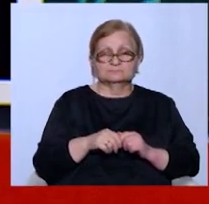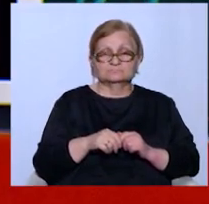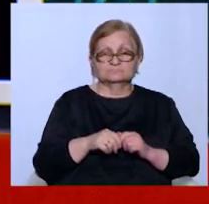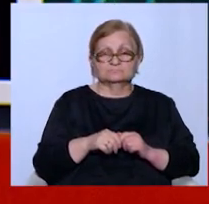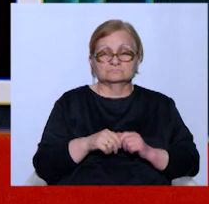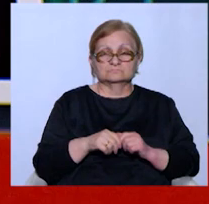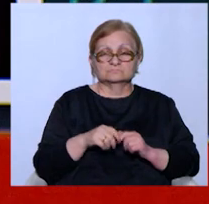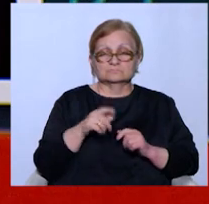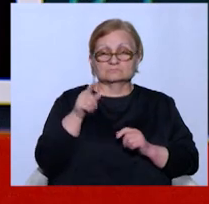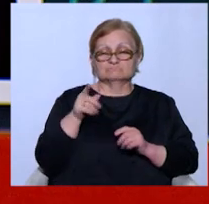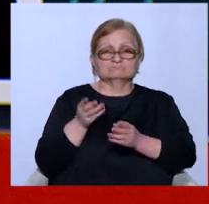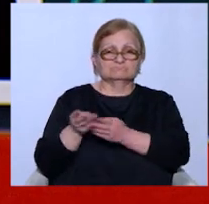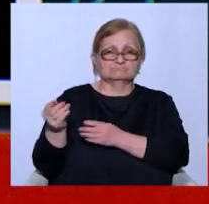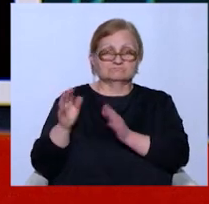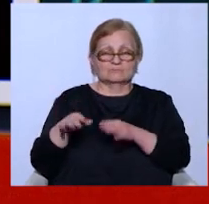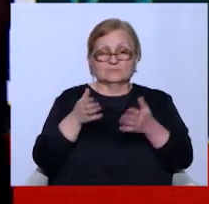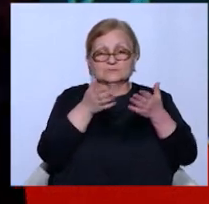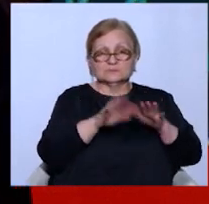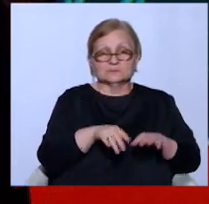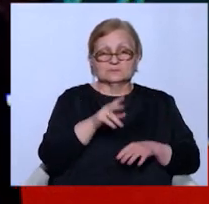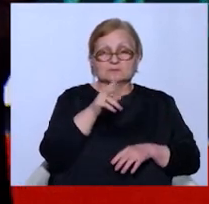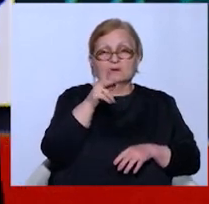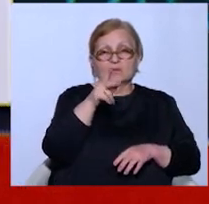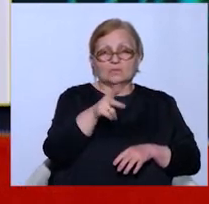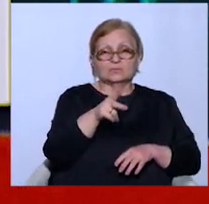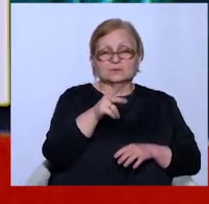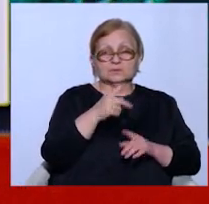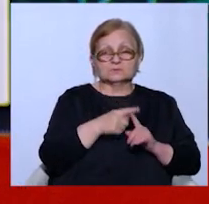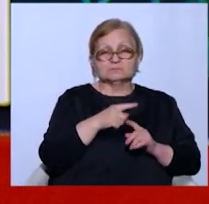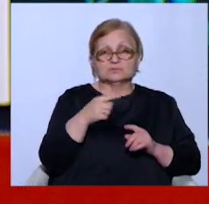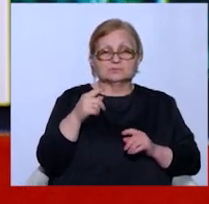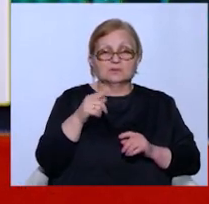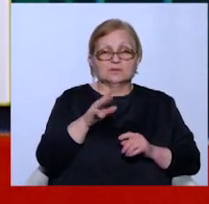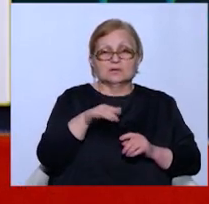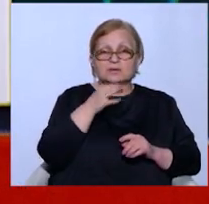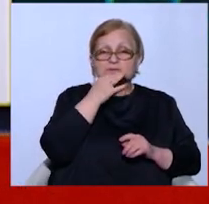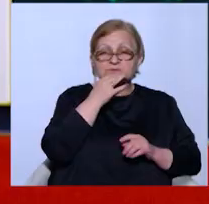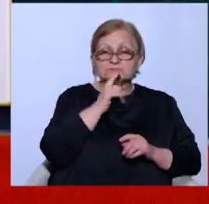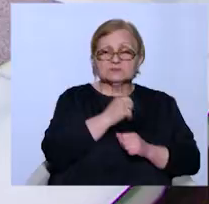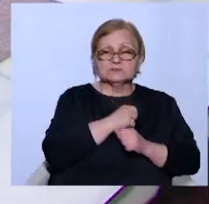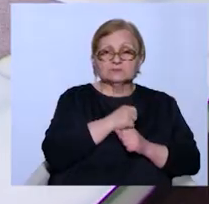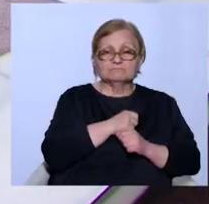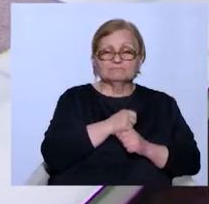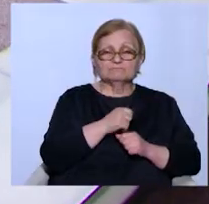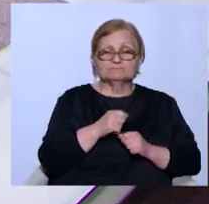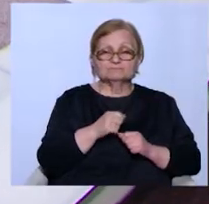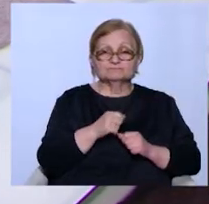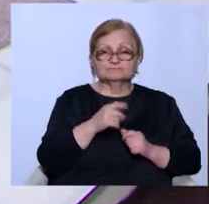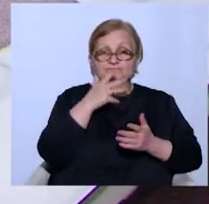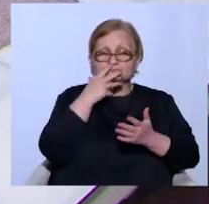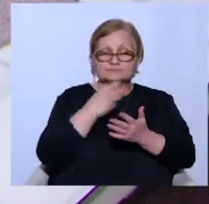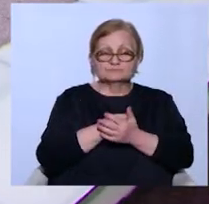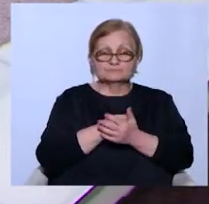ანუ 1000 ლარი გადაიხადა, დარჩა 2x - 1000 ლარი. შემდეგ მარიცამ რა გააკეთა ნახეთ კიდევ?